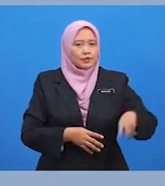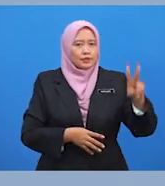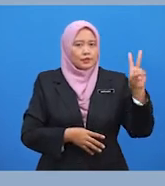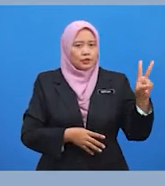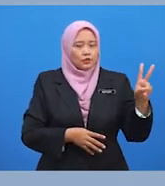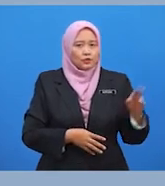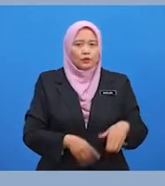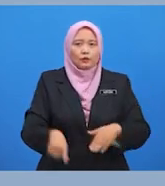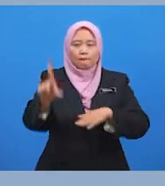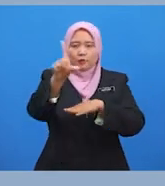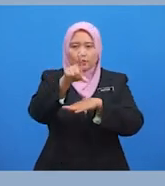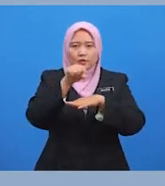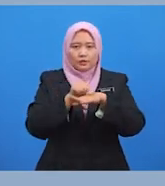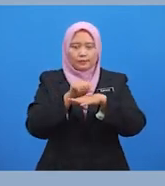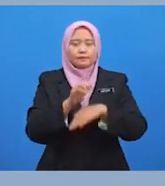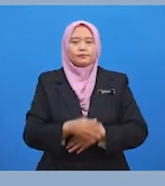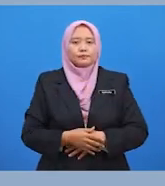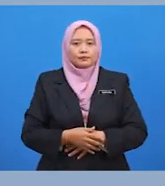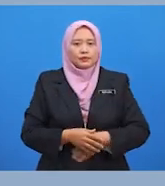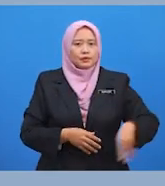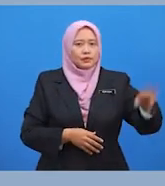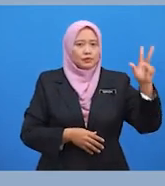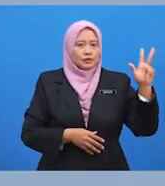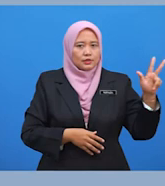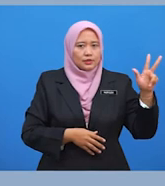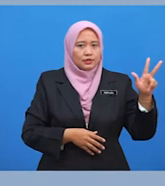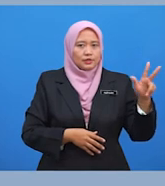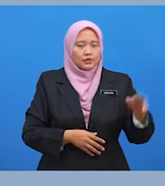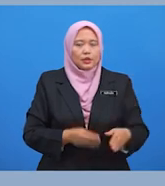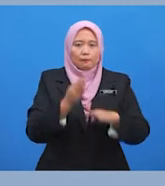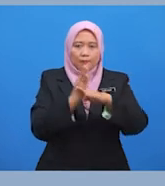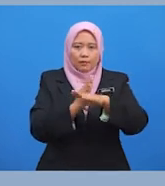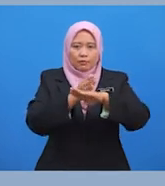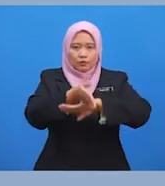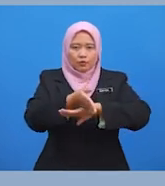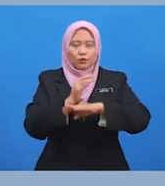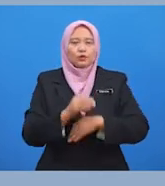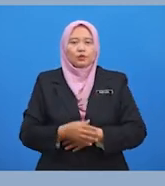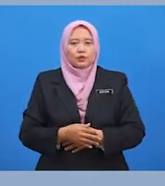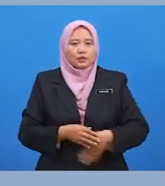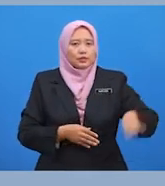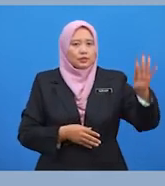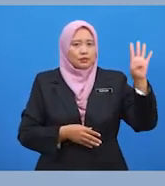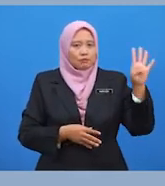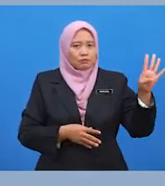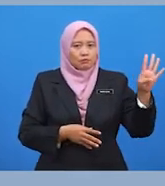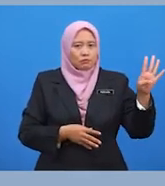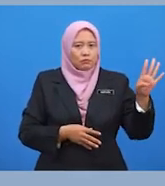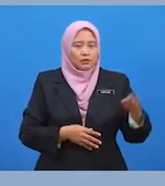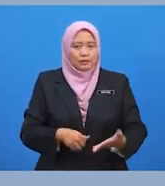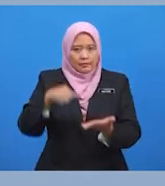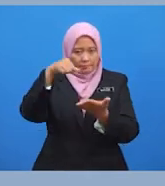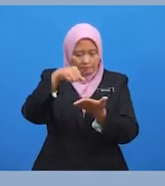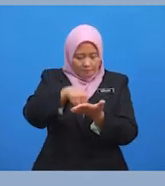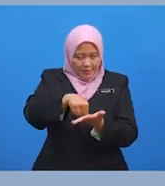Kedua, mencetak. Ketiga, memotong. Keempat,